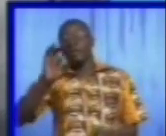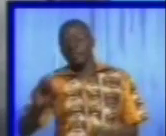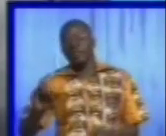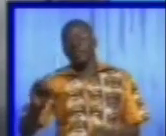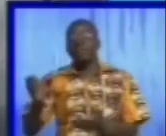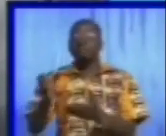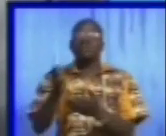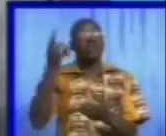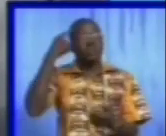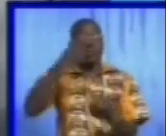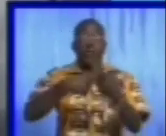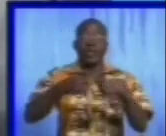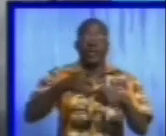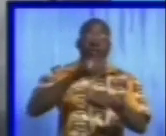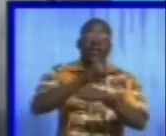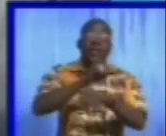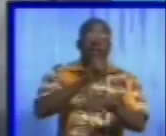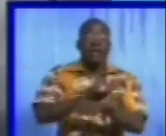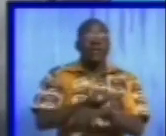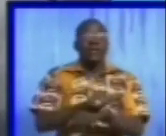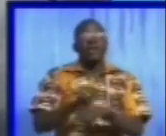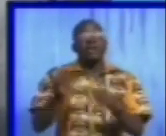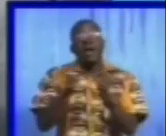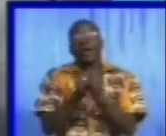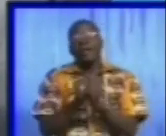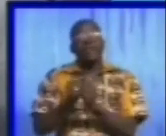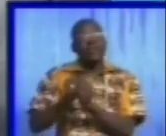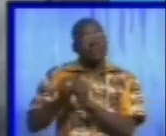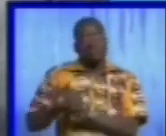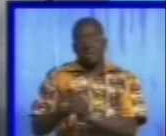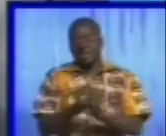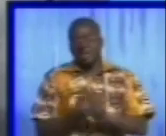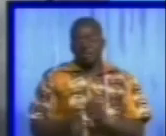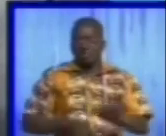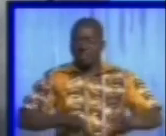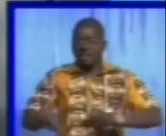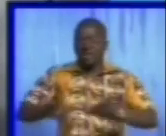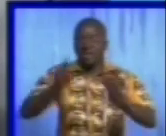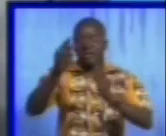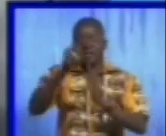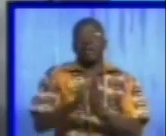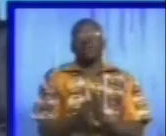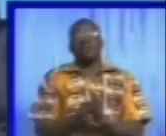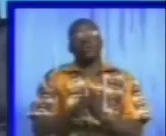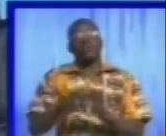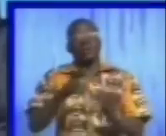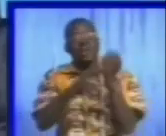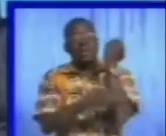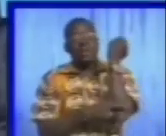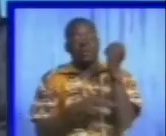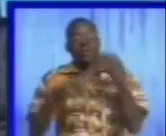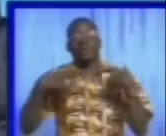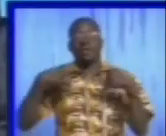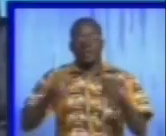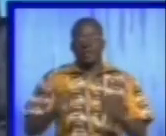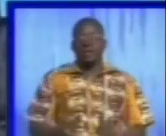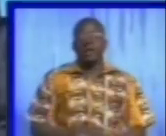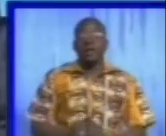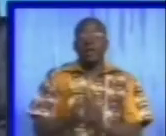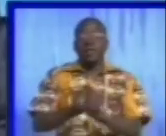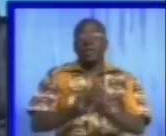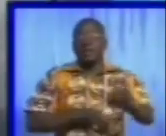mobilisées et travailleront de concert avec l'ensemble des directions régionales de la santé, avec l'accompagnement des